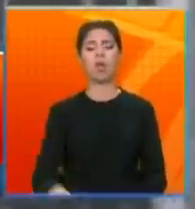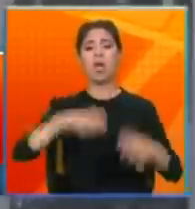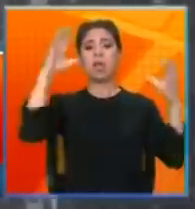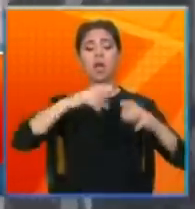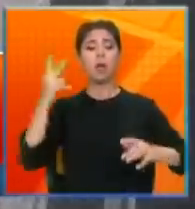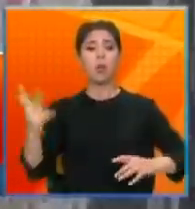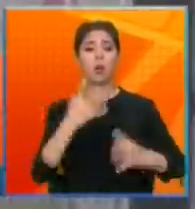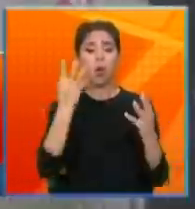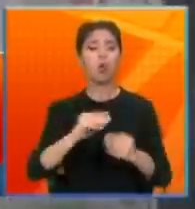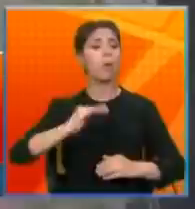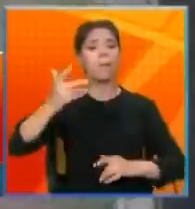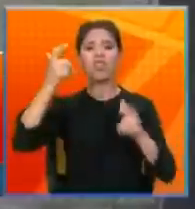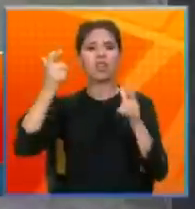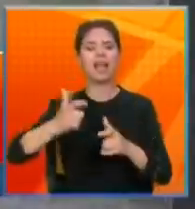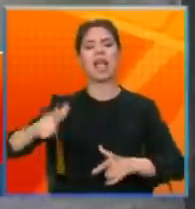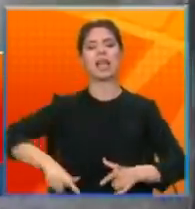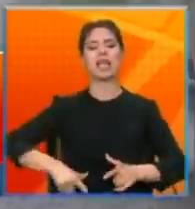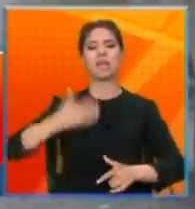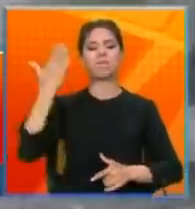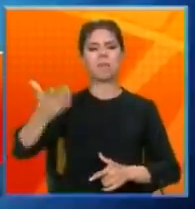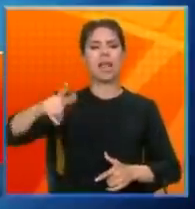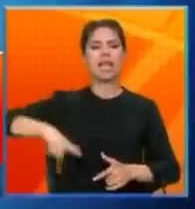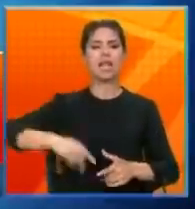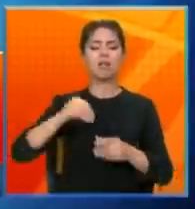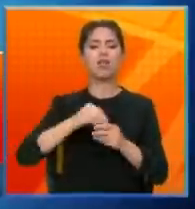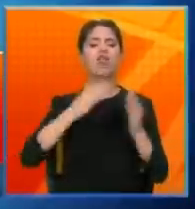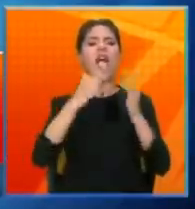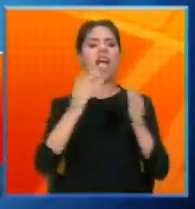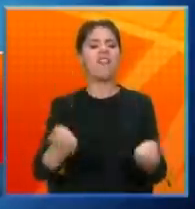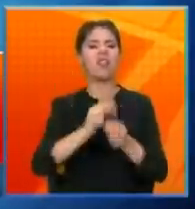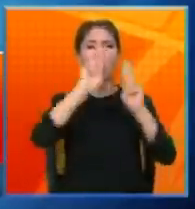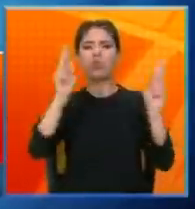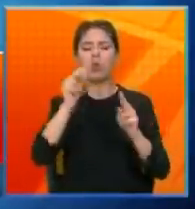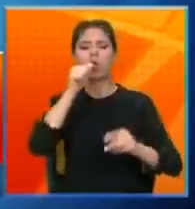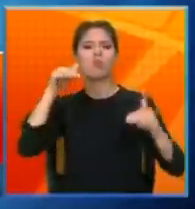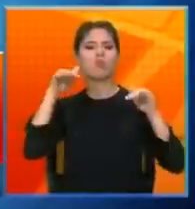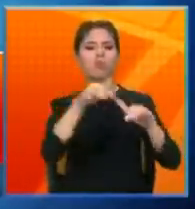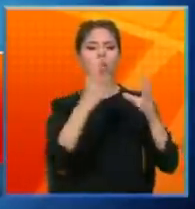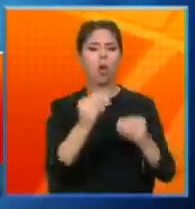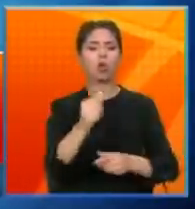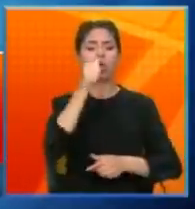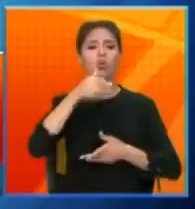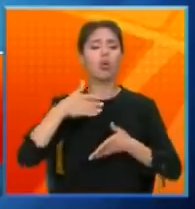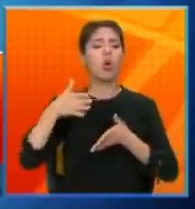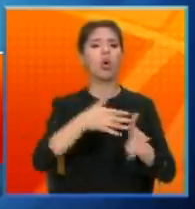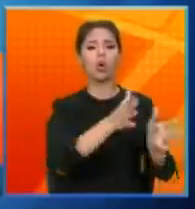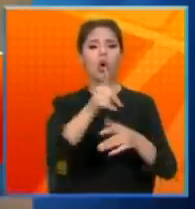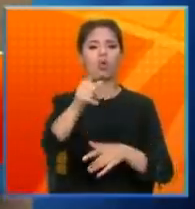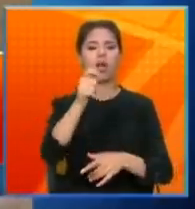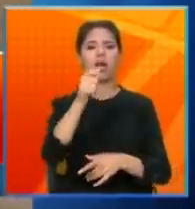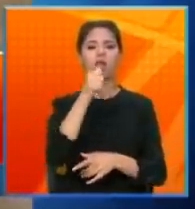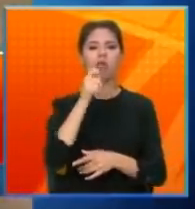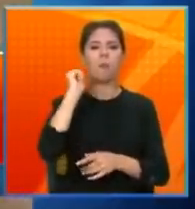Sağanağın etkili olduğu bir diğer kent ise İzmir'di. Onlarca ev ve iş yerini su bastı. Göle dönen yola olta atanlar bile